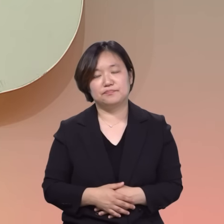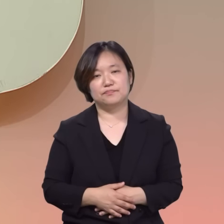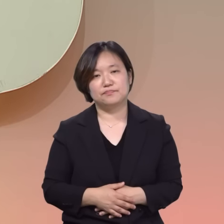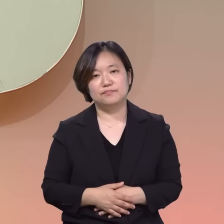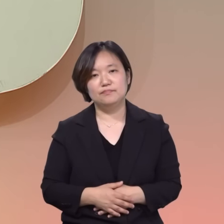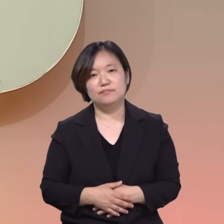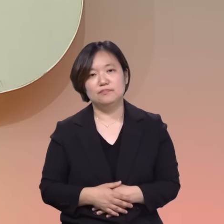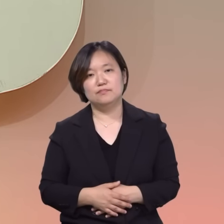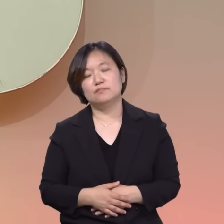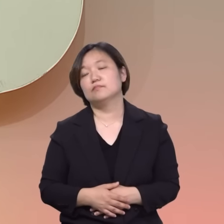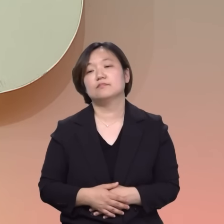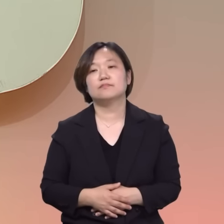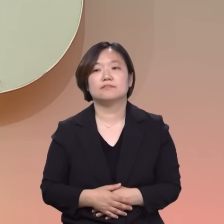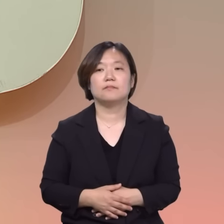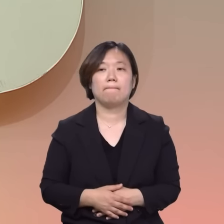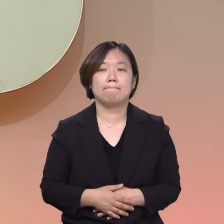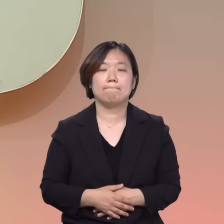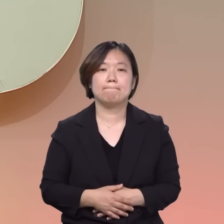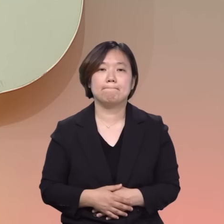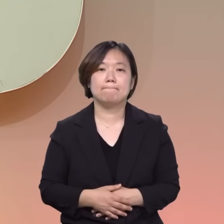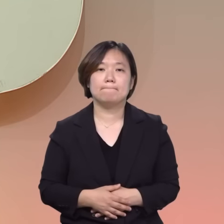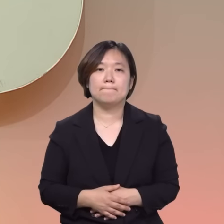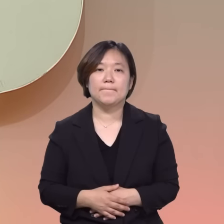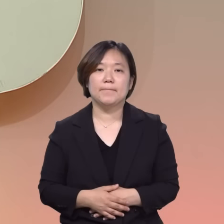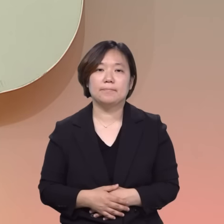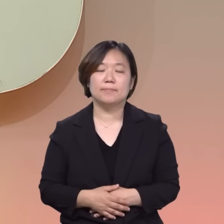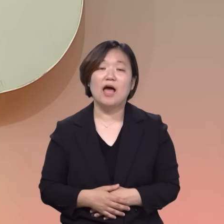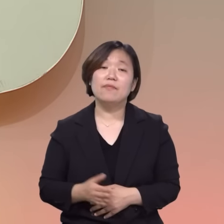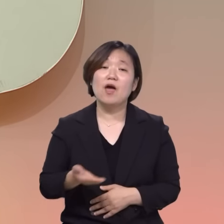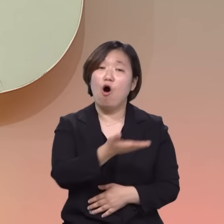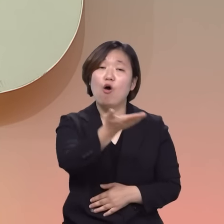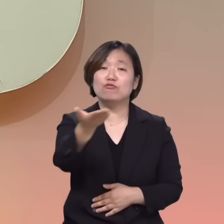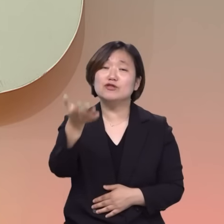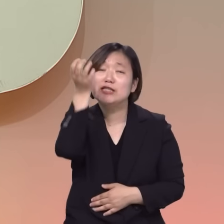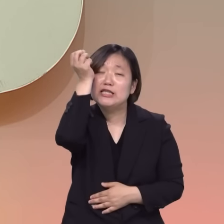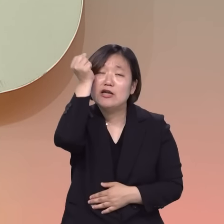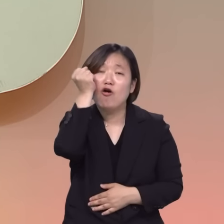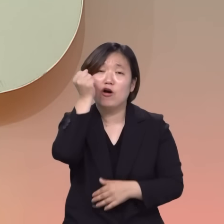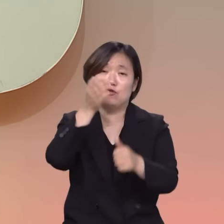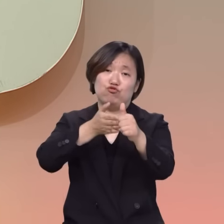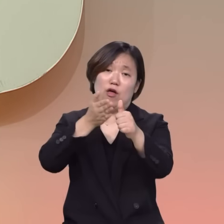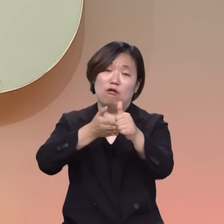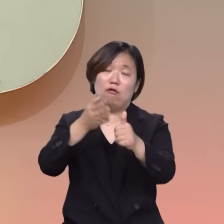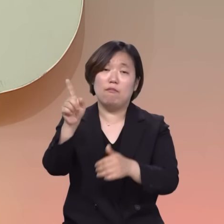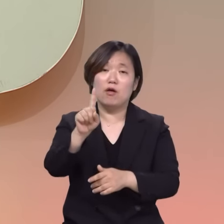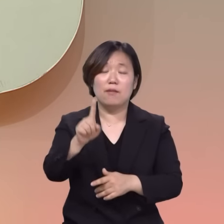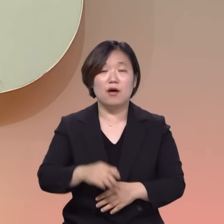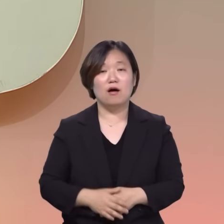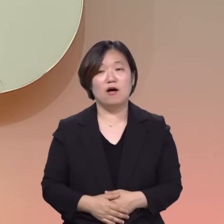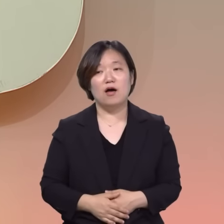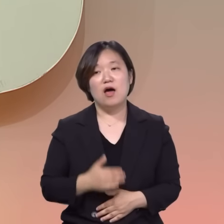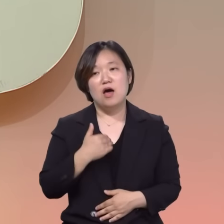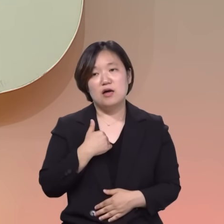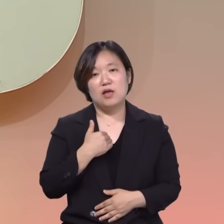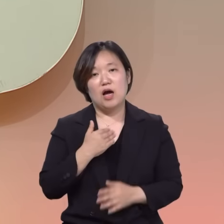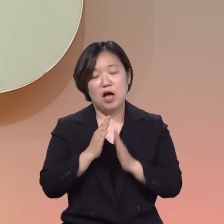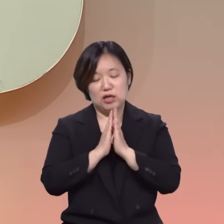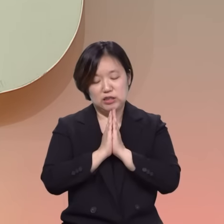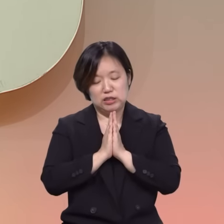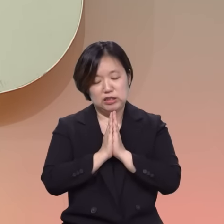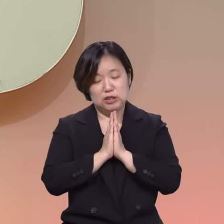말씀하고 계십니다 하지만 여러분들 꼭 명심하셔야 됩니다 내가 기도를